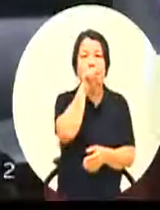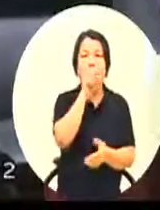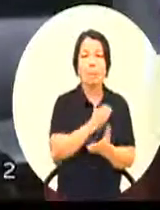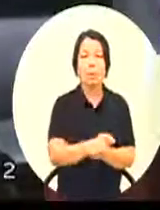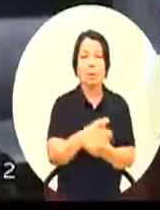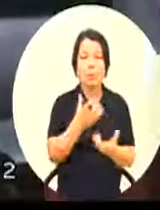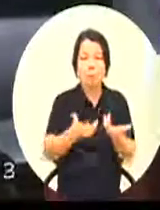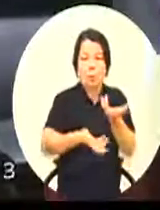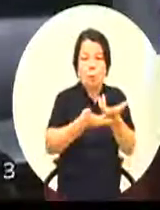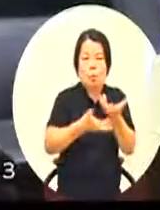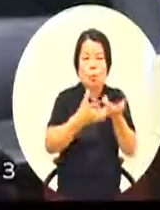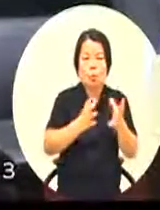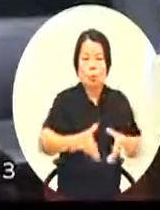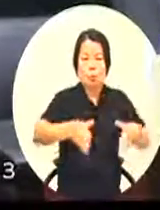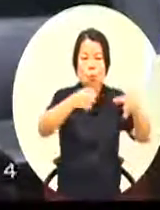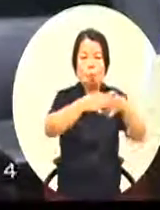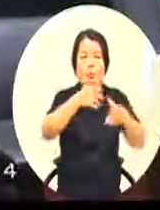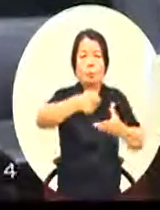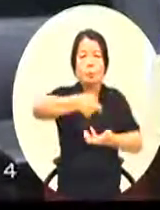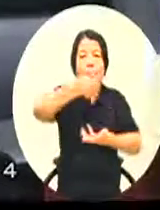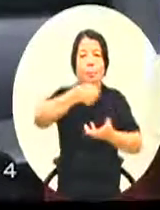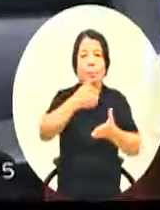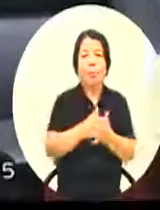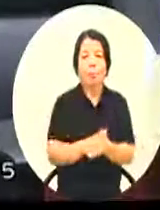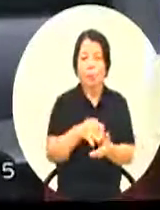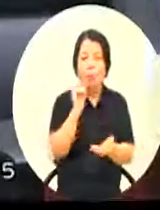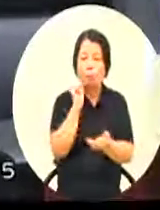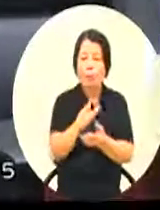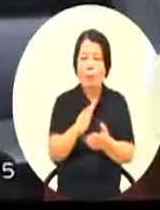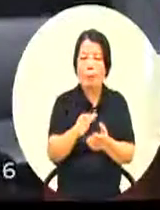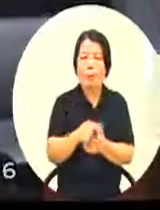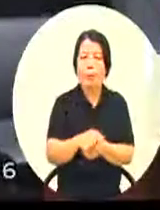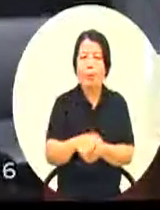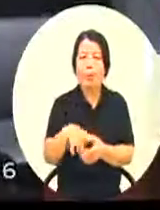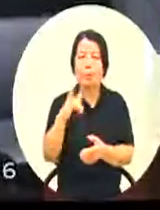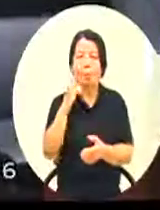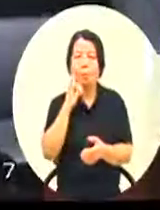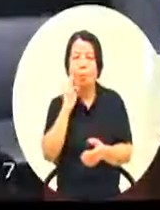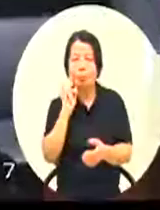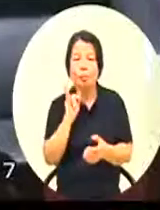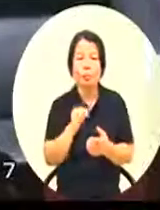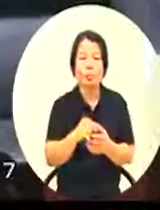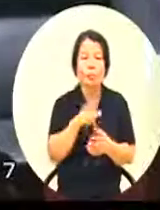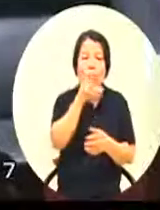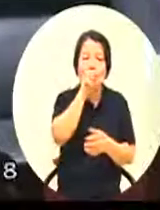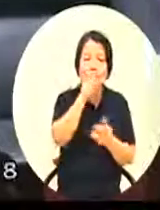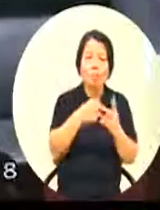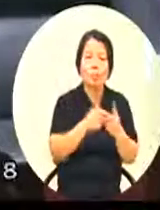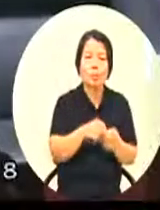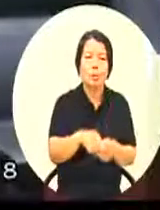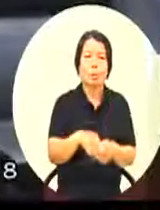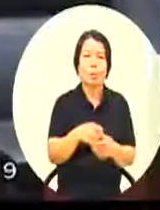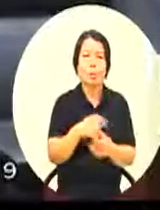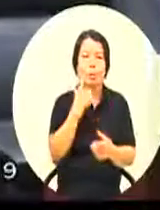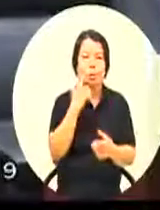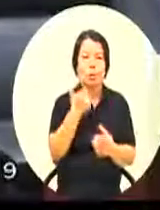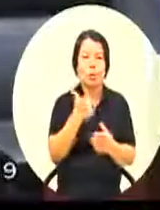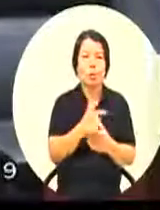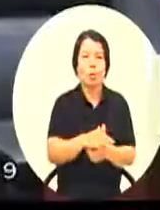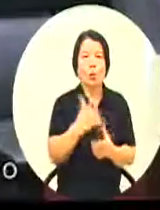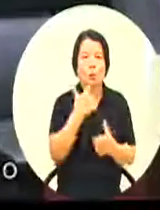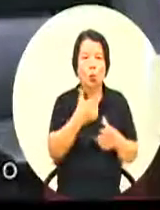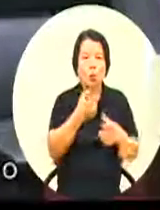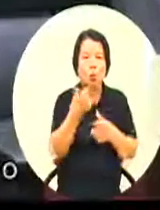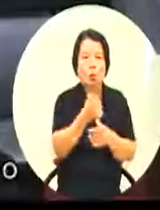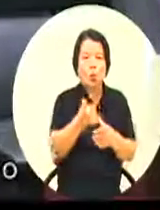炖这锅汤啊，我们到底是要买什么样的母鸡跟什么样的公鸡？我告诉你，到现在我